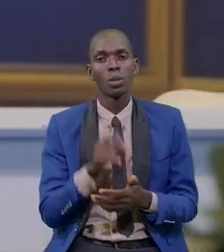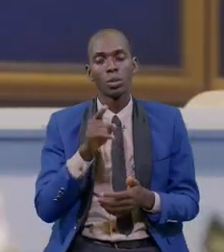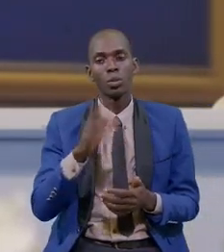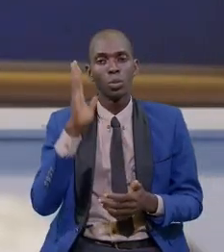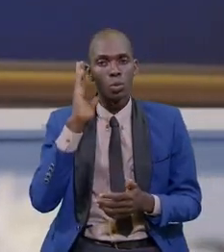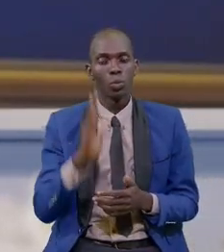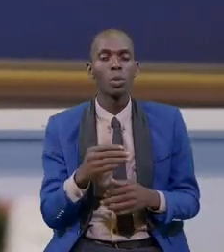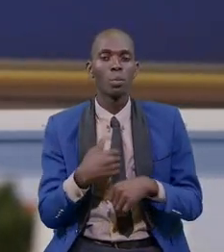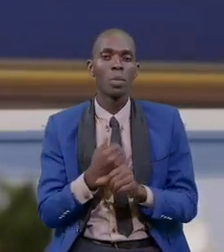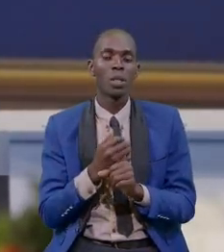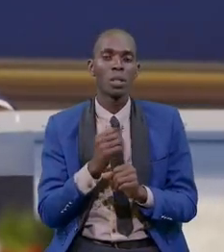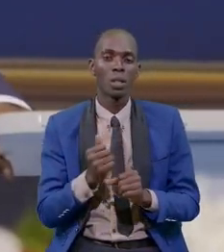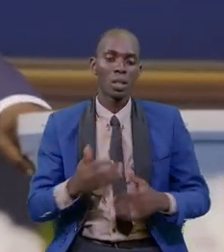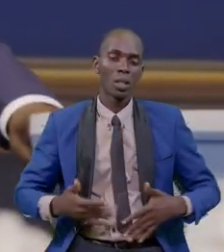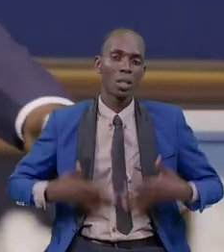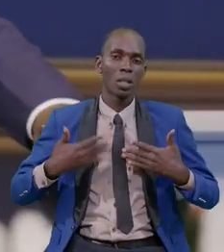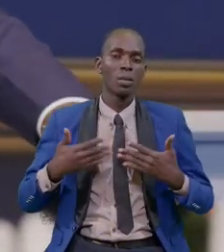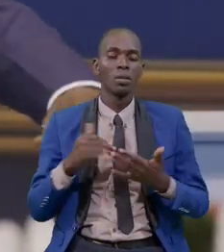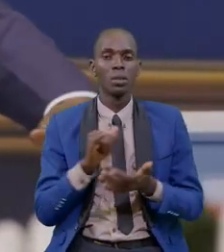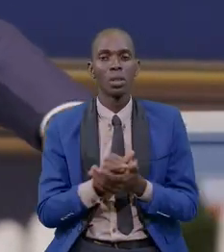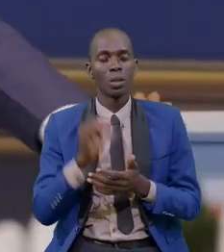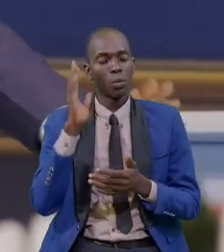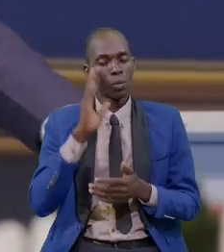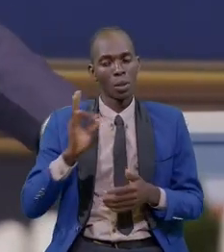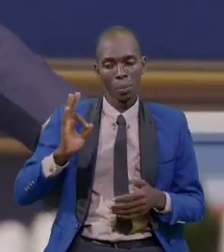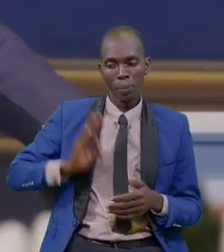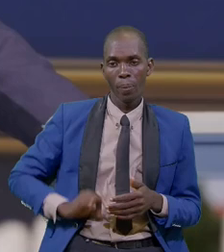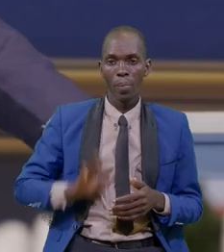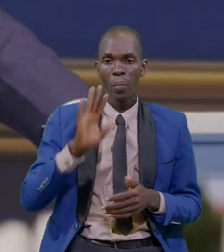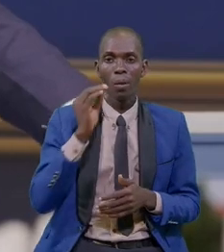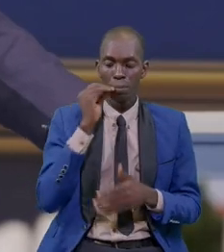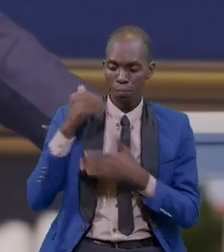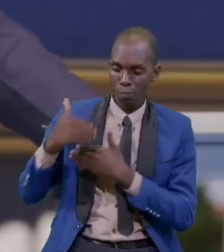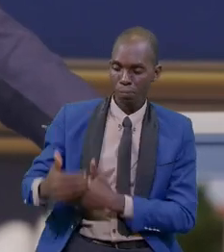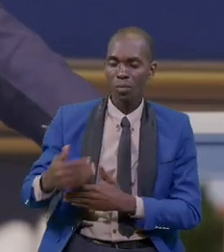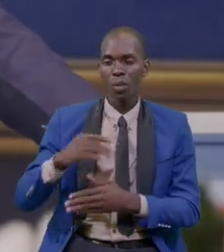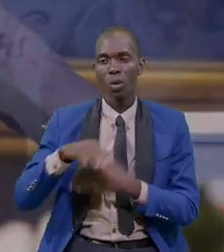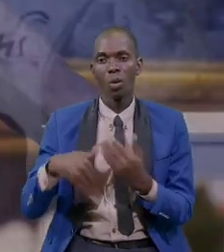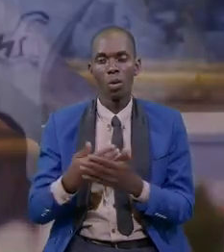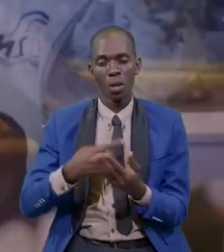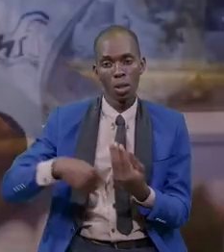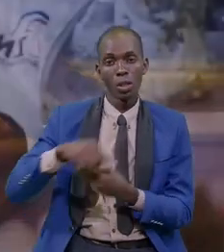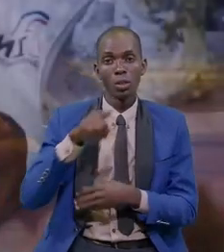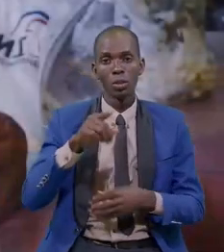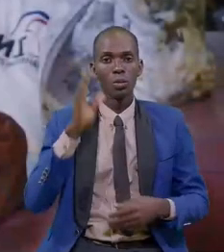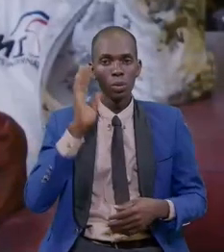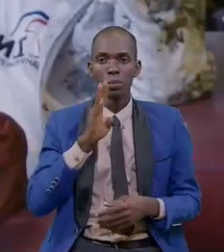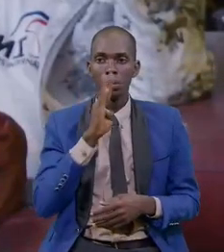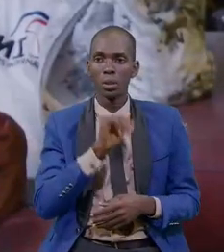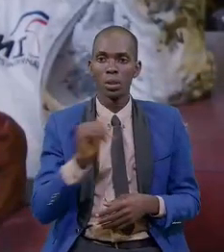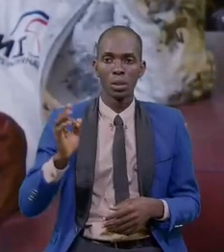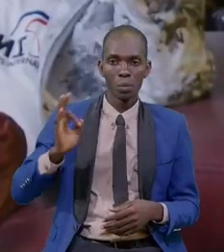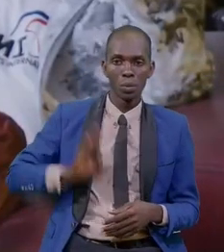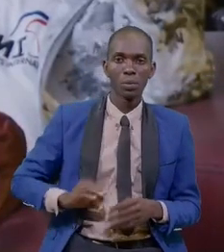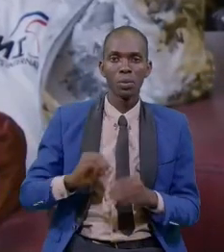vie. Une vie qui va profiter à tous ceux qui sont vos voisins autour de vous ici. Vous serez quelqu'un qui